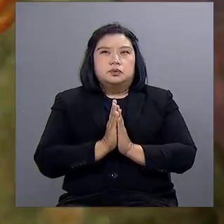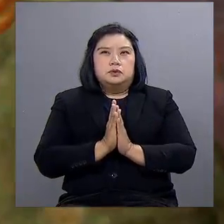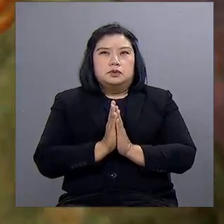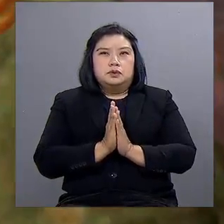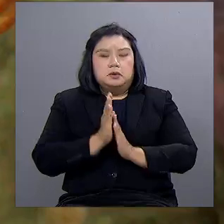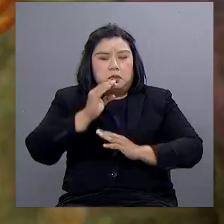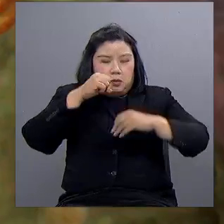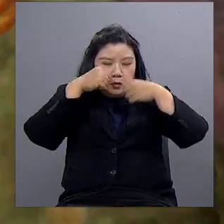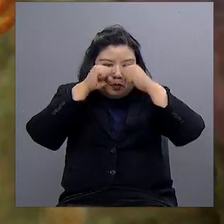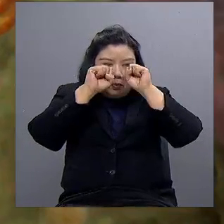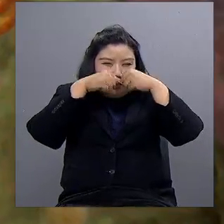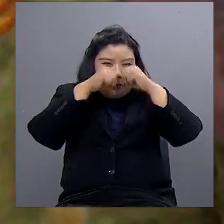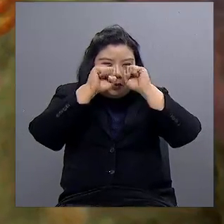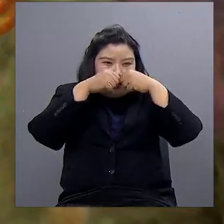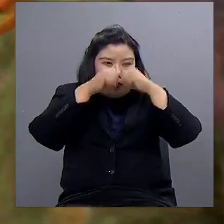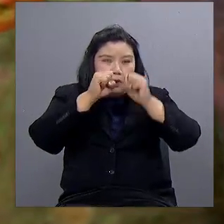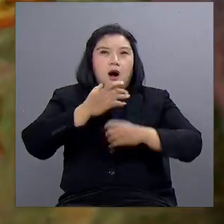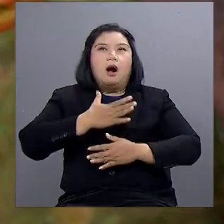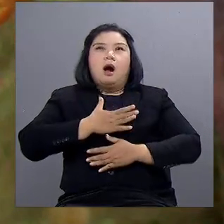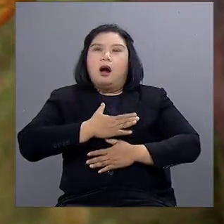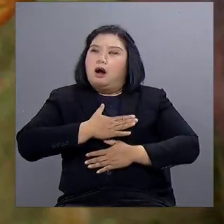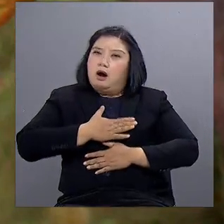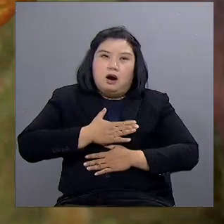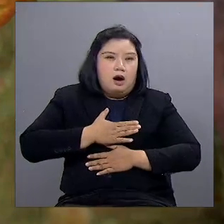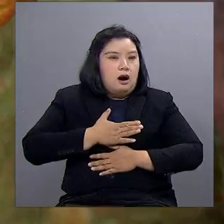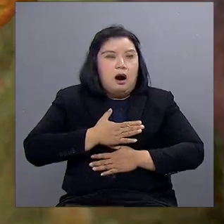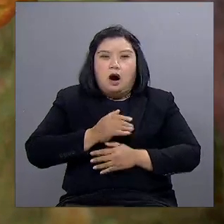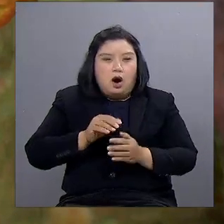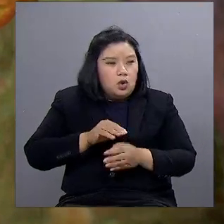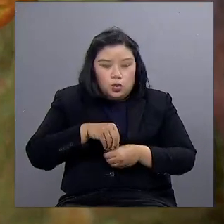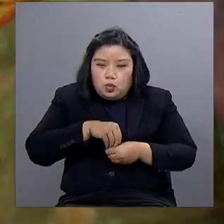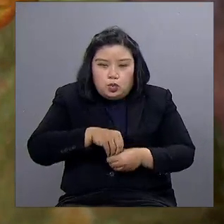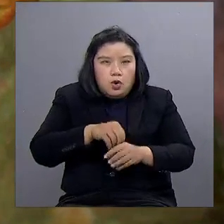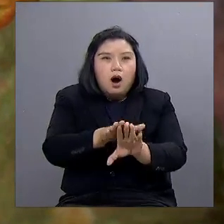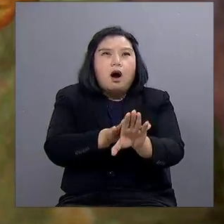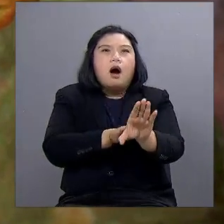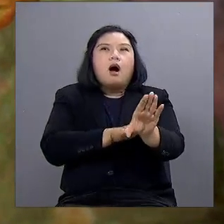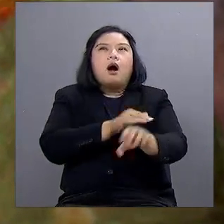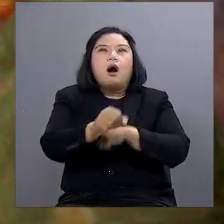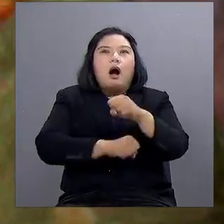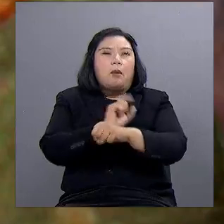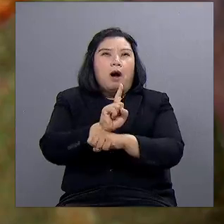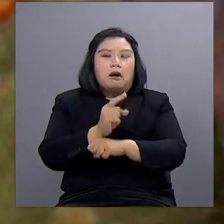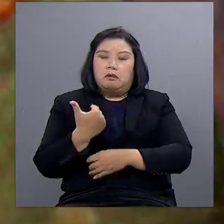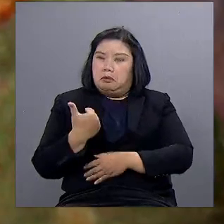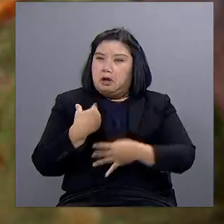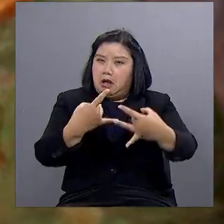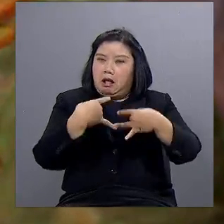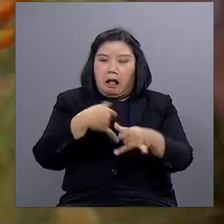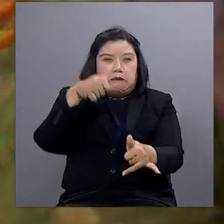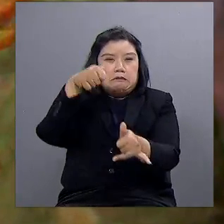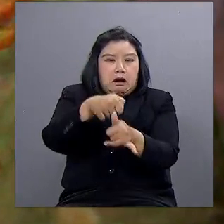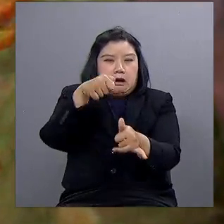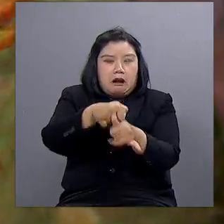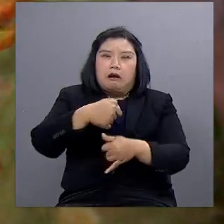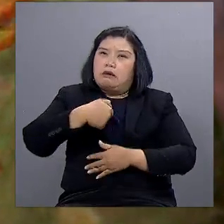ข้าพระบาทรับใช้พระองค์เจ้ามาช้านานดีแต่ถูกเหล่าเทวดารังแกข่มเหงขอพระองค์เ